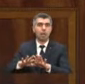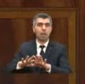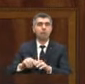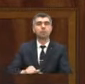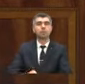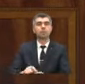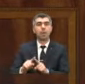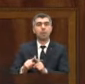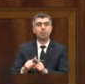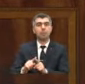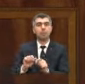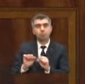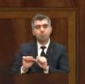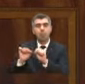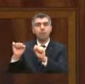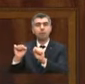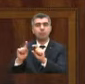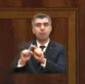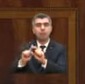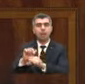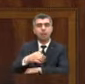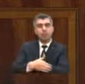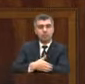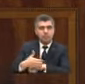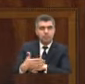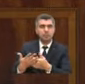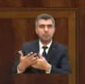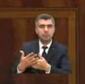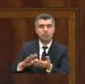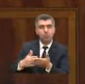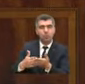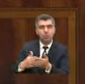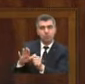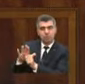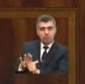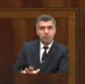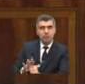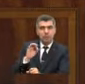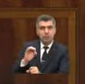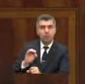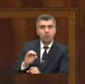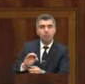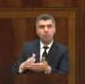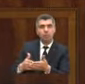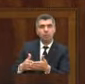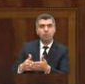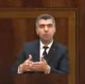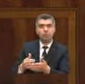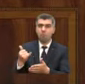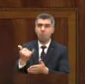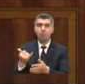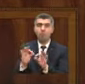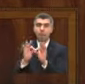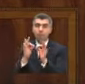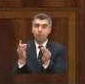دون مواجهة مساحات الفقر والهشاشة والإقصاء، وبالتالي تمكين الأسر